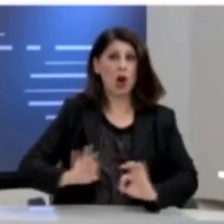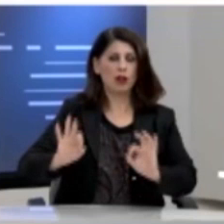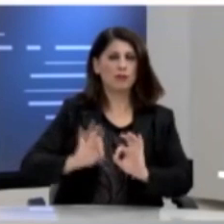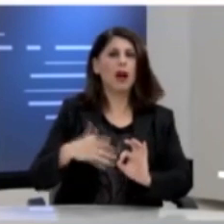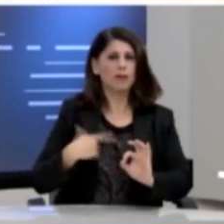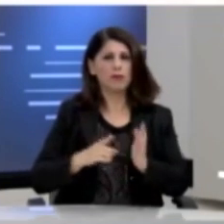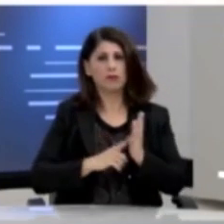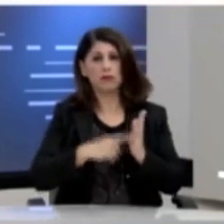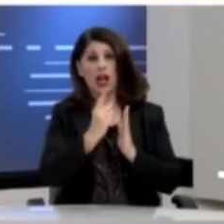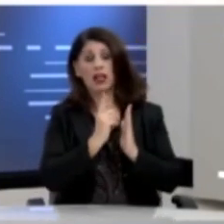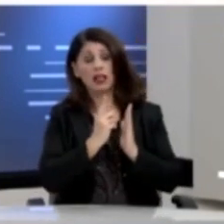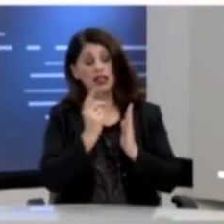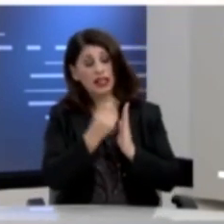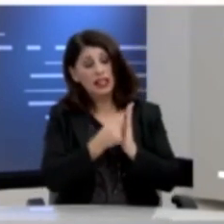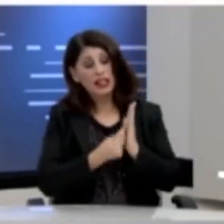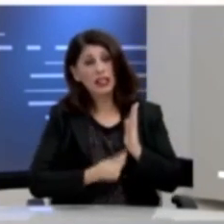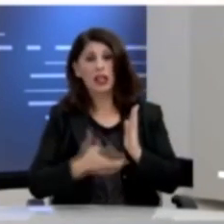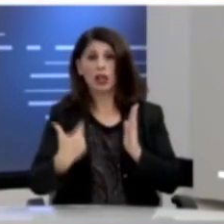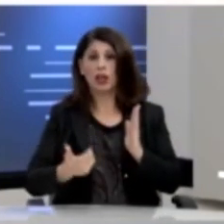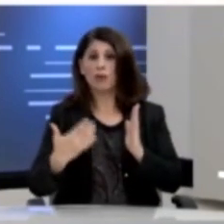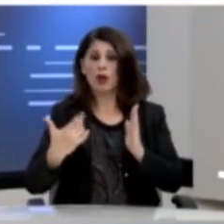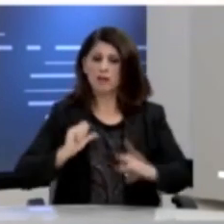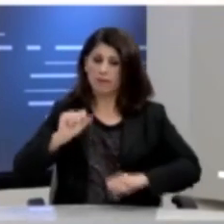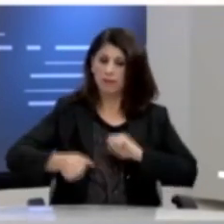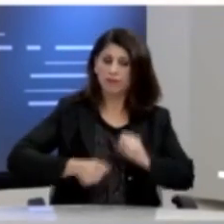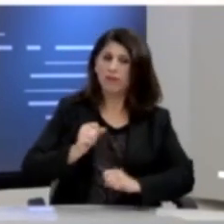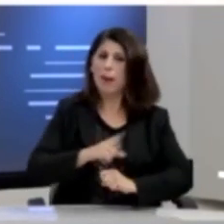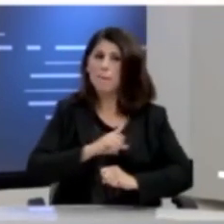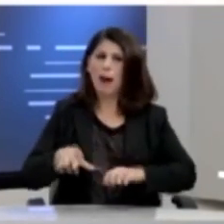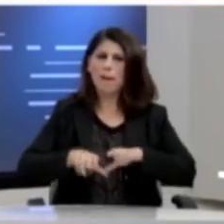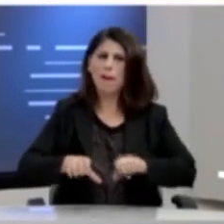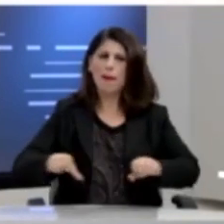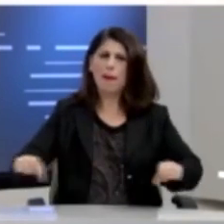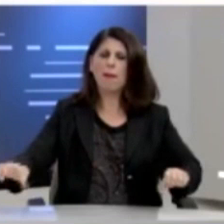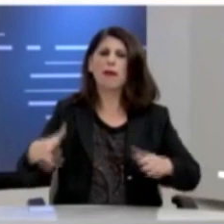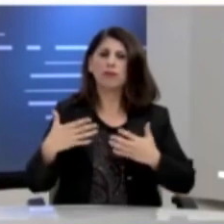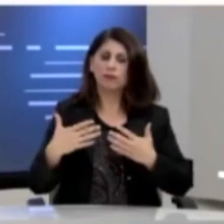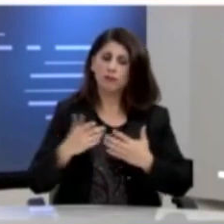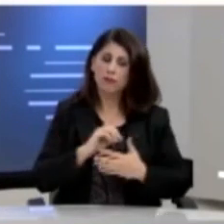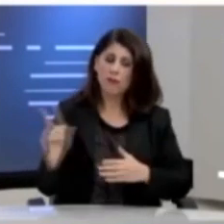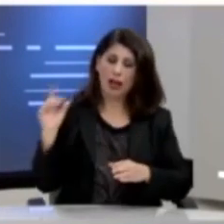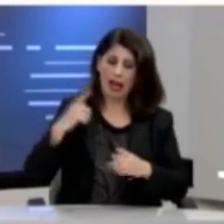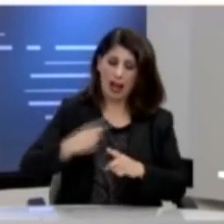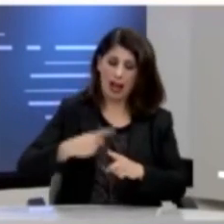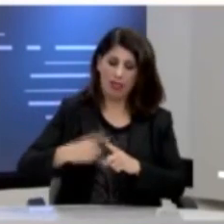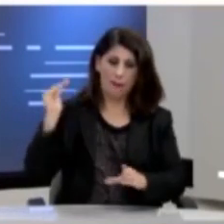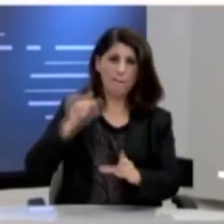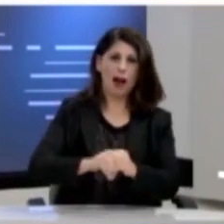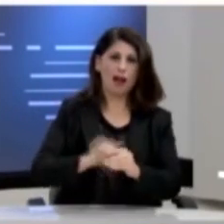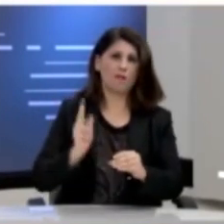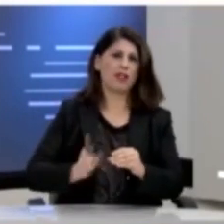για την ανάπτυξη και της αντιμπεριαλιστικής πάλης ενάντια στην εμπλοκή της Ελλάδας σε επικίνδυνους